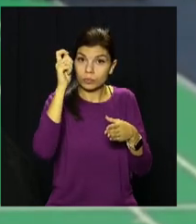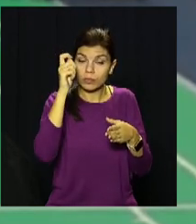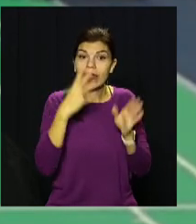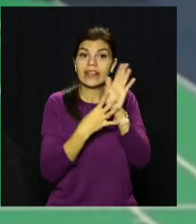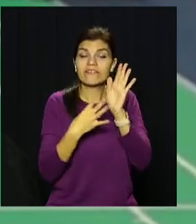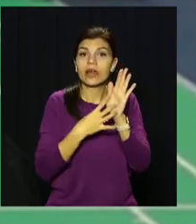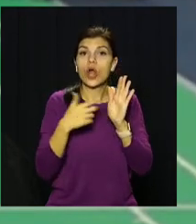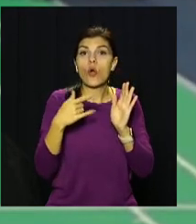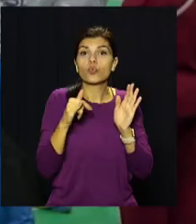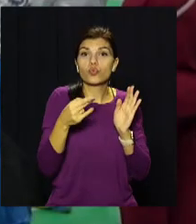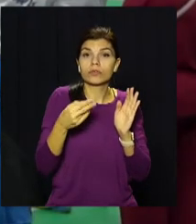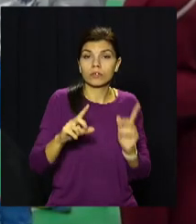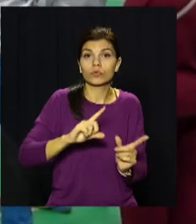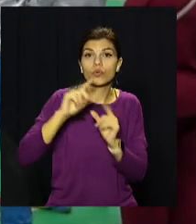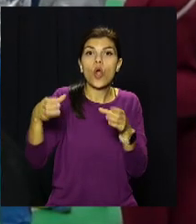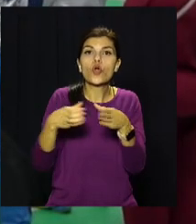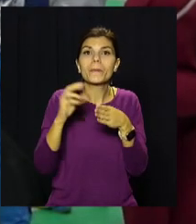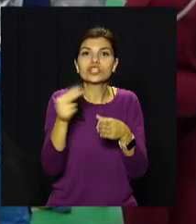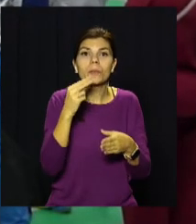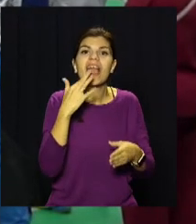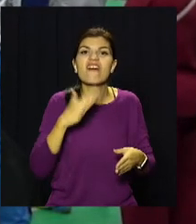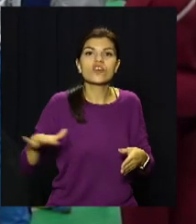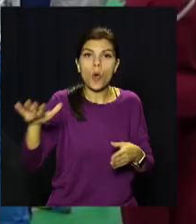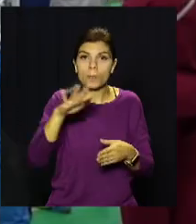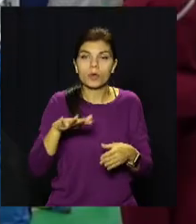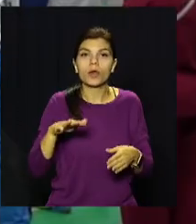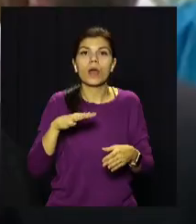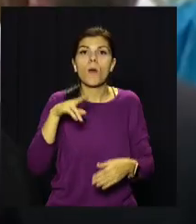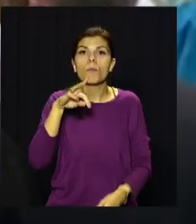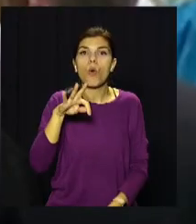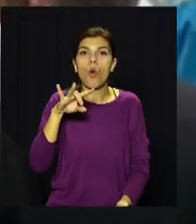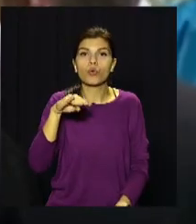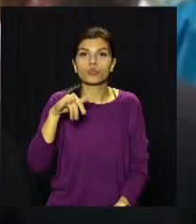9 грудня вона вирушить на командний чемпіонат Європи у Португалію.